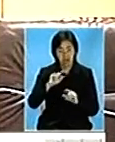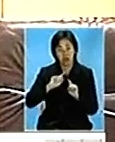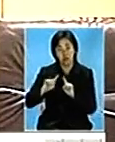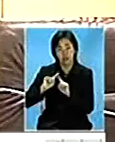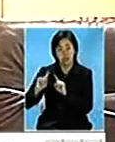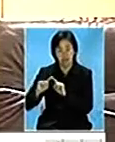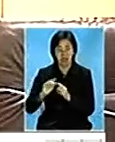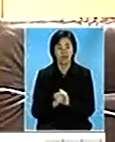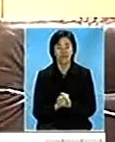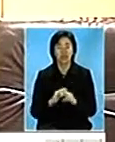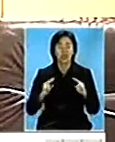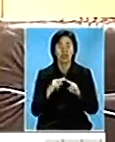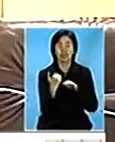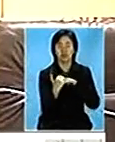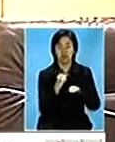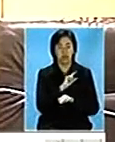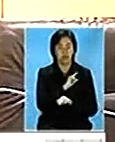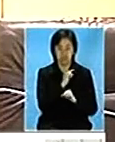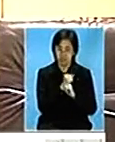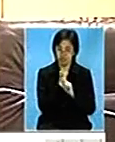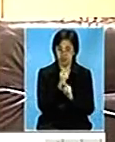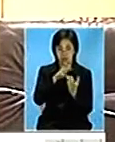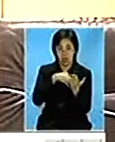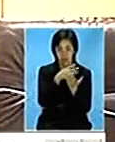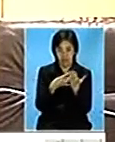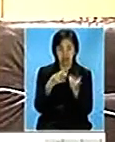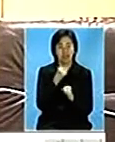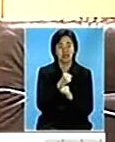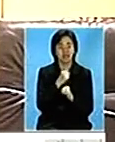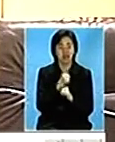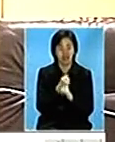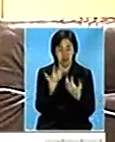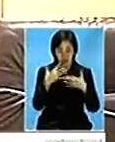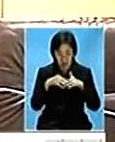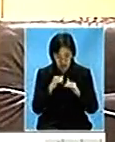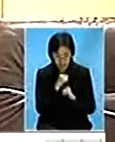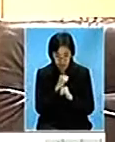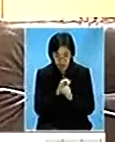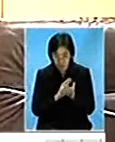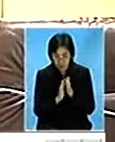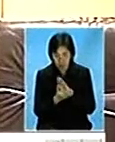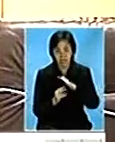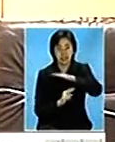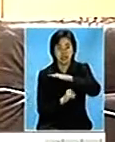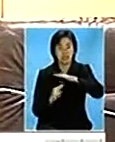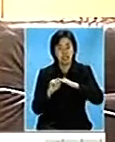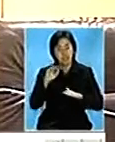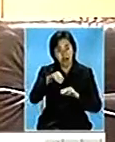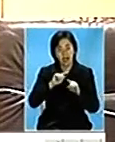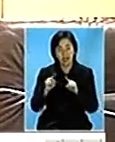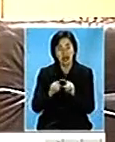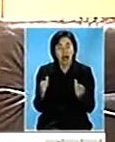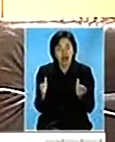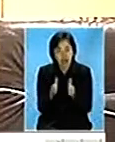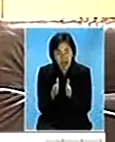างๆนั้นกระทรวงคมนาคมได้จัดตามแผนงานบูรณะปรับปรุงสะพานเดิมที่คับแคบ